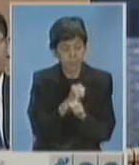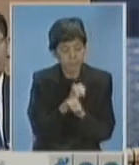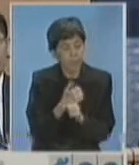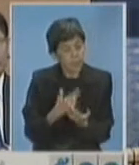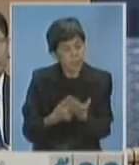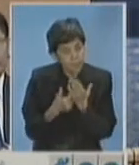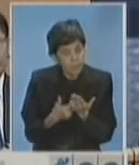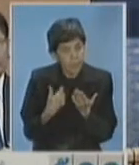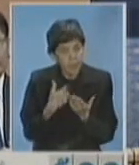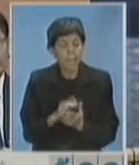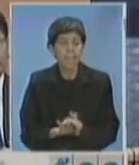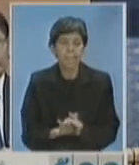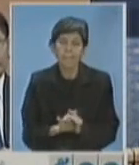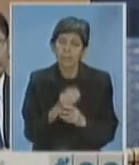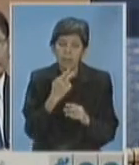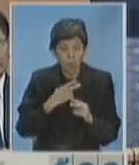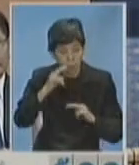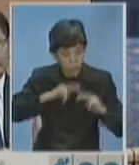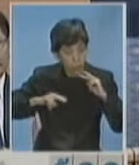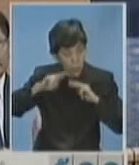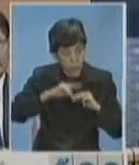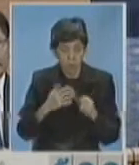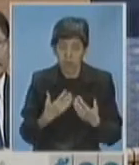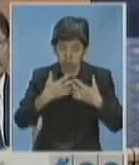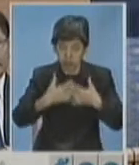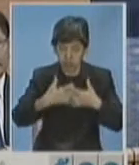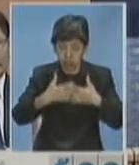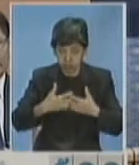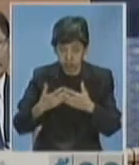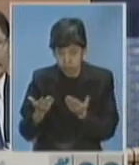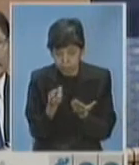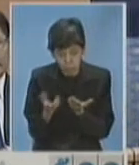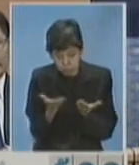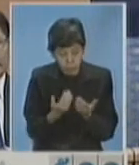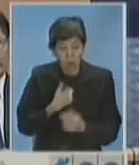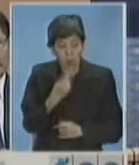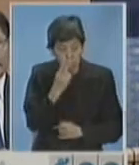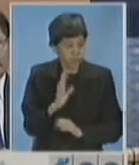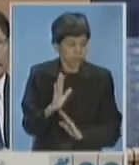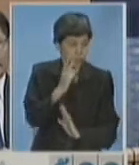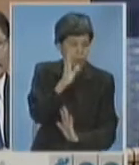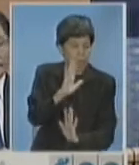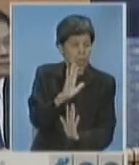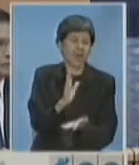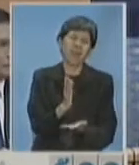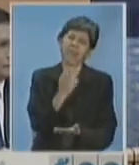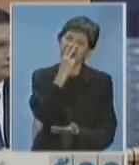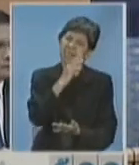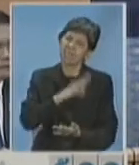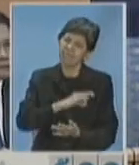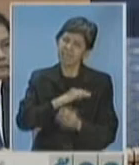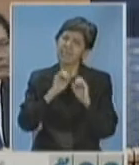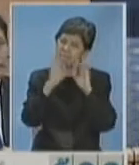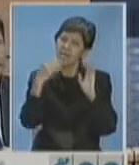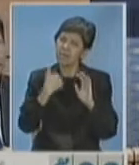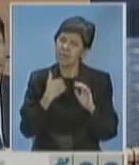ารมาให้ท่านประธานครับไปตรวจโรงสีโรงสีก็ไม่ยอมให้ตรวจท่านประธานครับสิ่งนี้ชี้เห็นชัดเจน